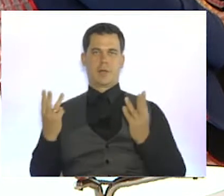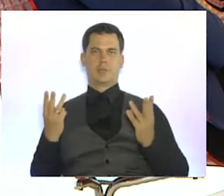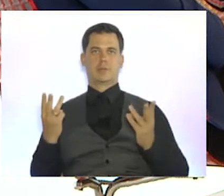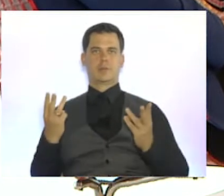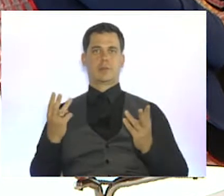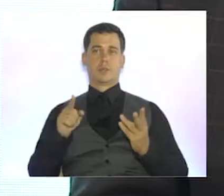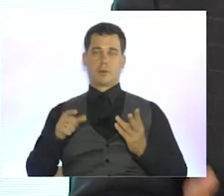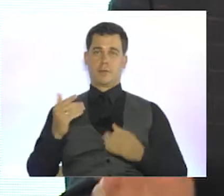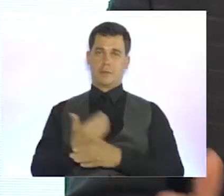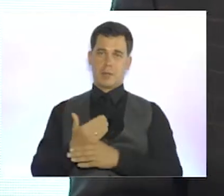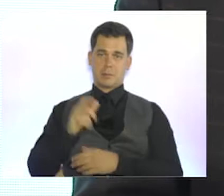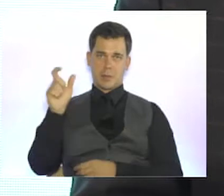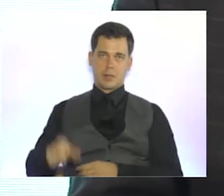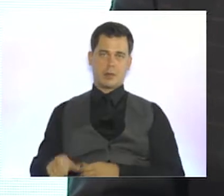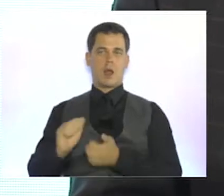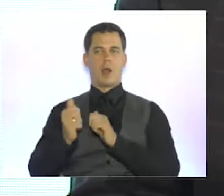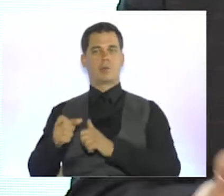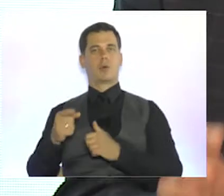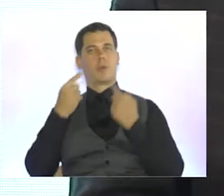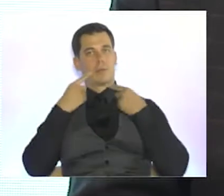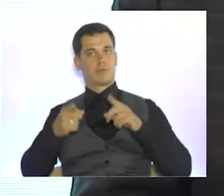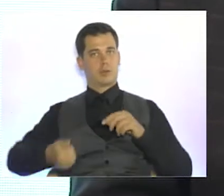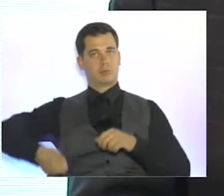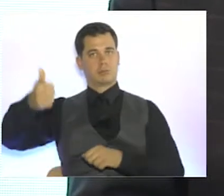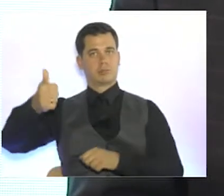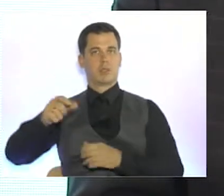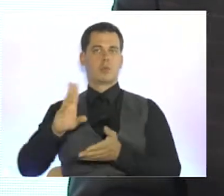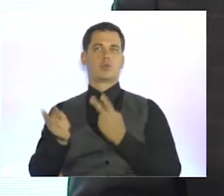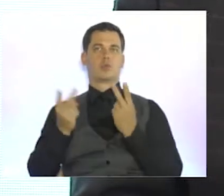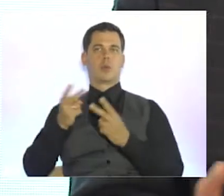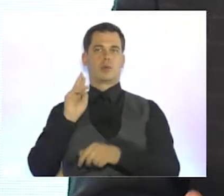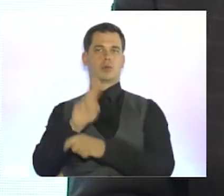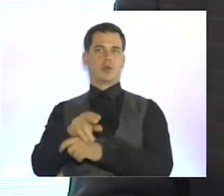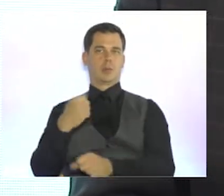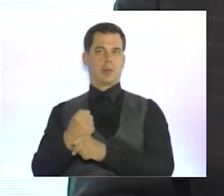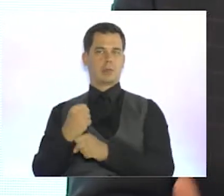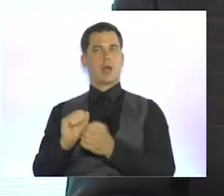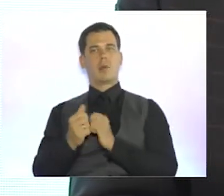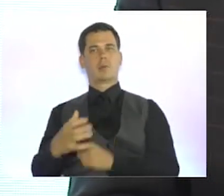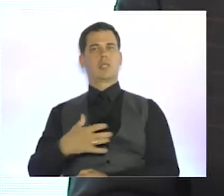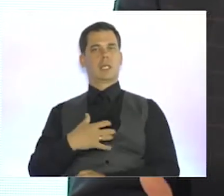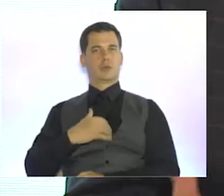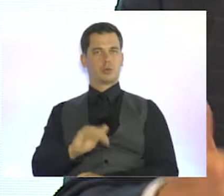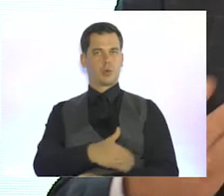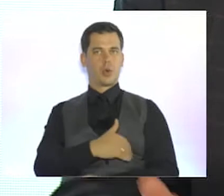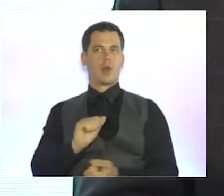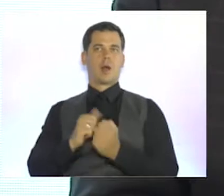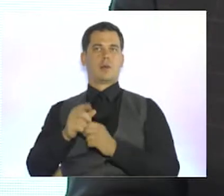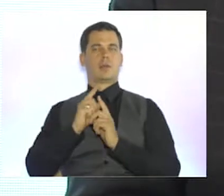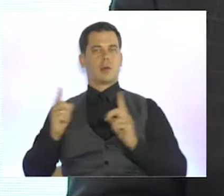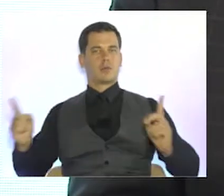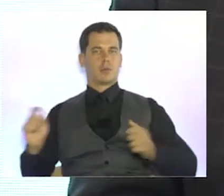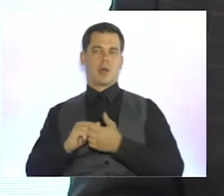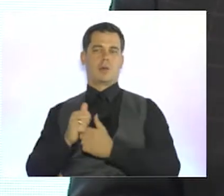będzie przedsiębiorcą, czy on będzie osobą odpowiedzialną za rekrutację, czy będzie dyrektorem szkoły, czy nauczycielem, czy uczniem, czy